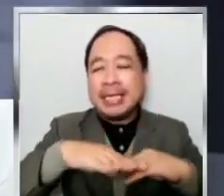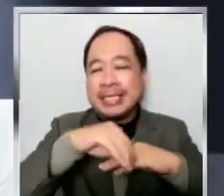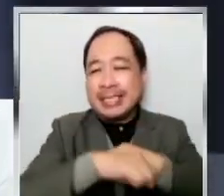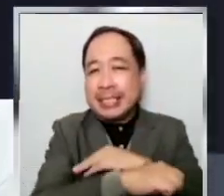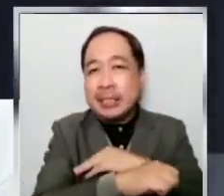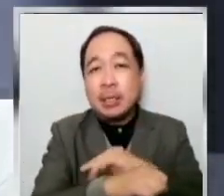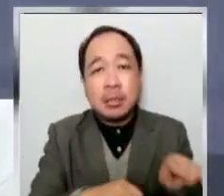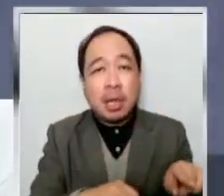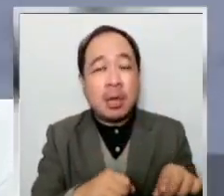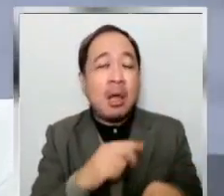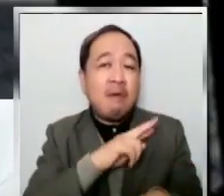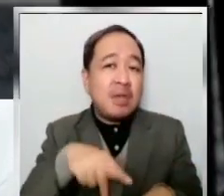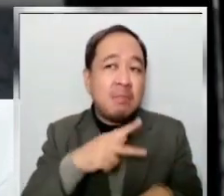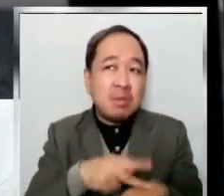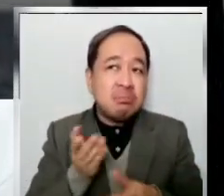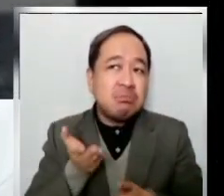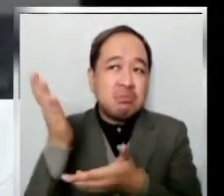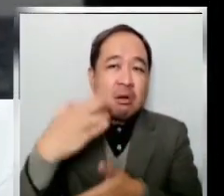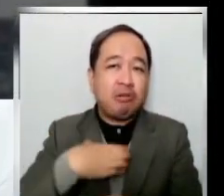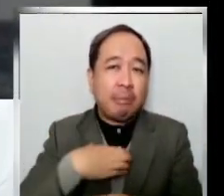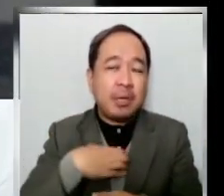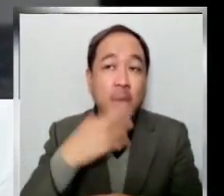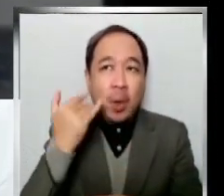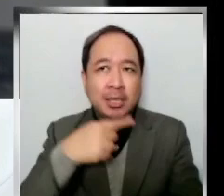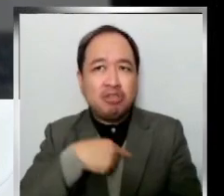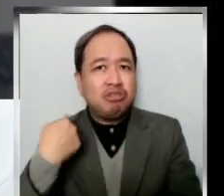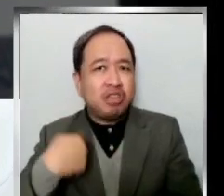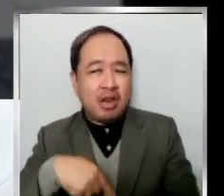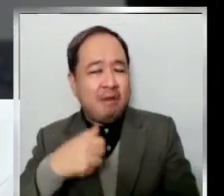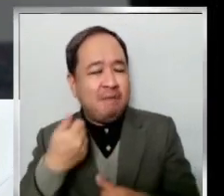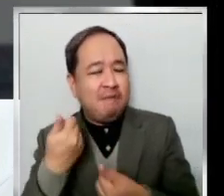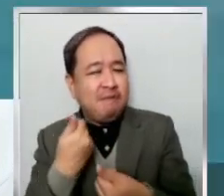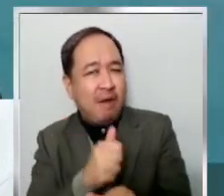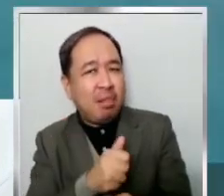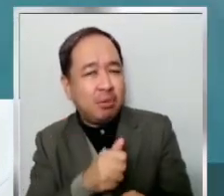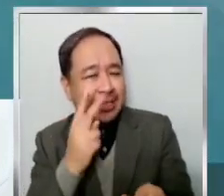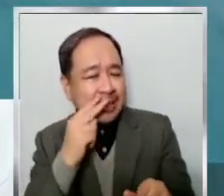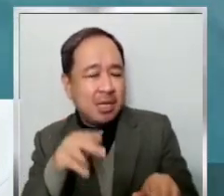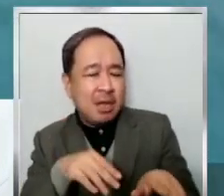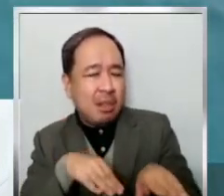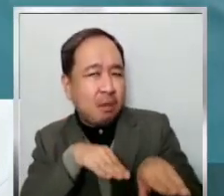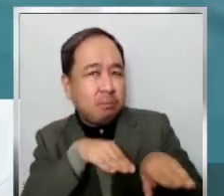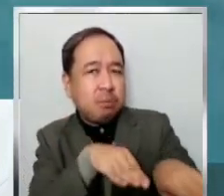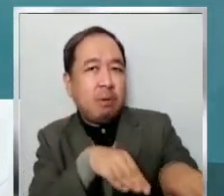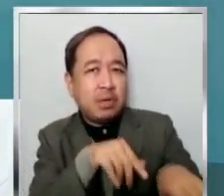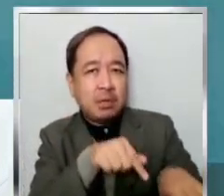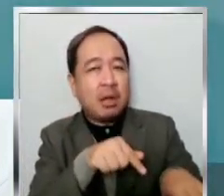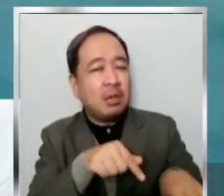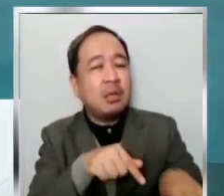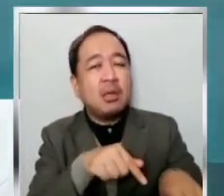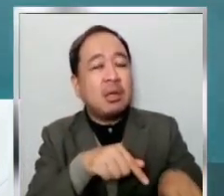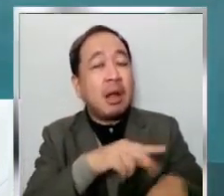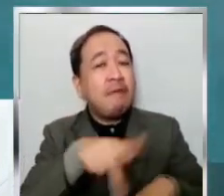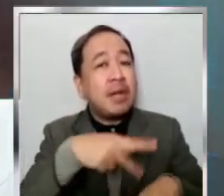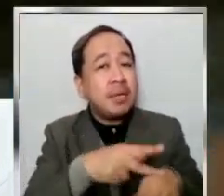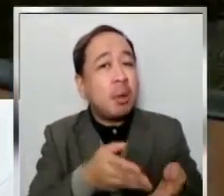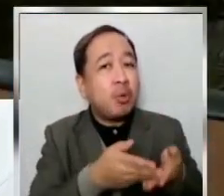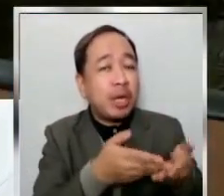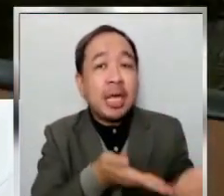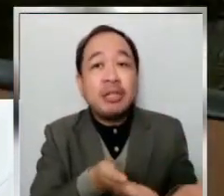China ang pagsunod umano ng China Coast Guard sa mga barko ng Pilipinas na magdadala ng supply sa BRP Sierra